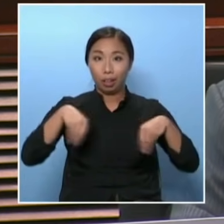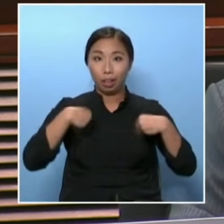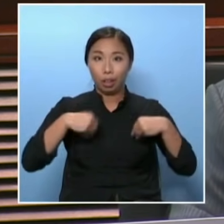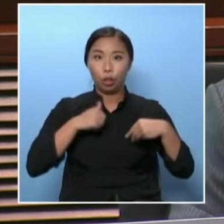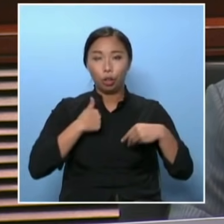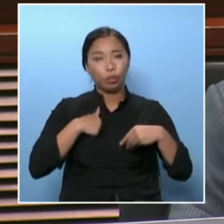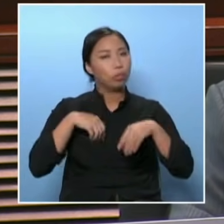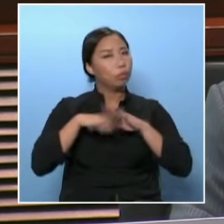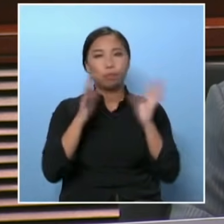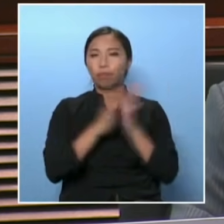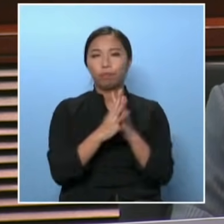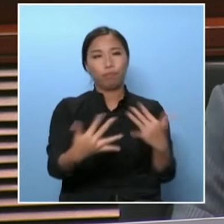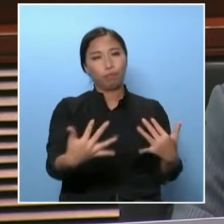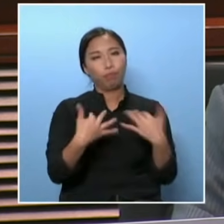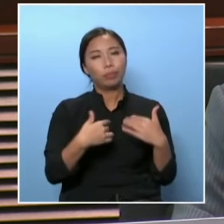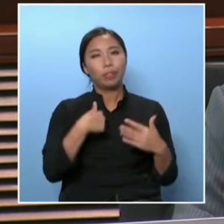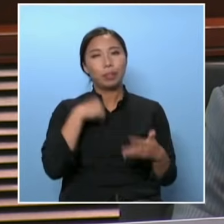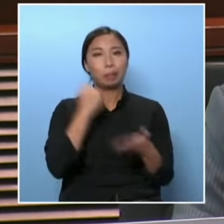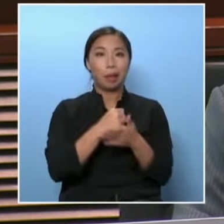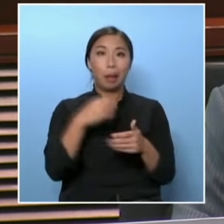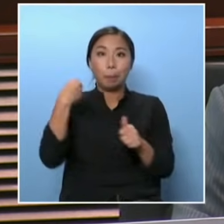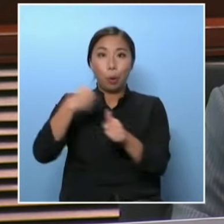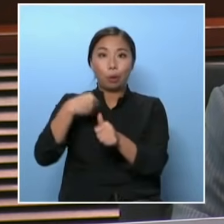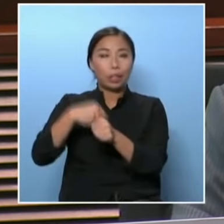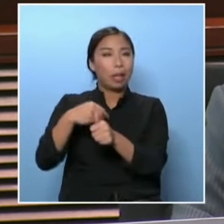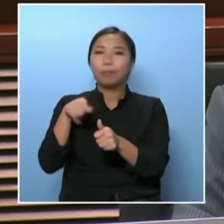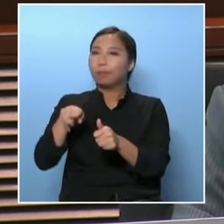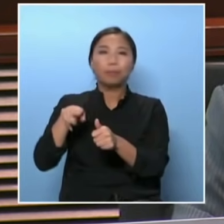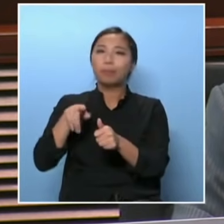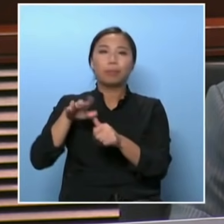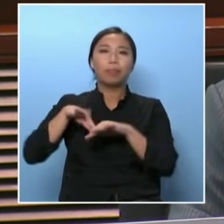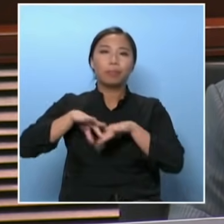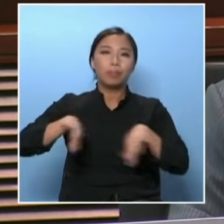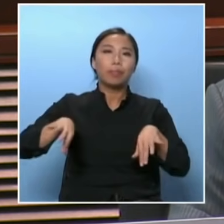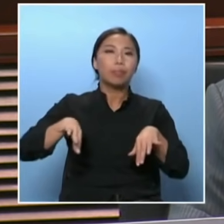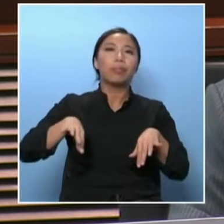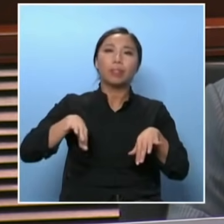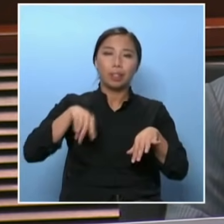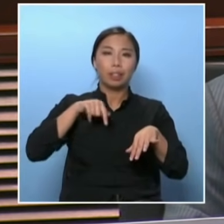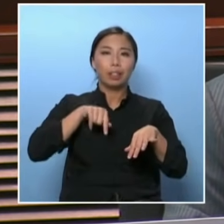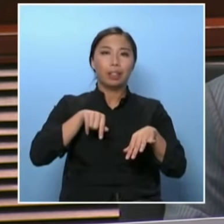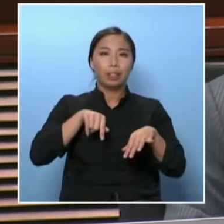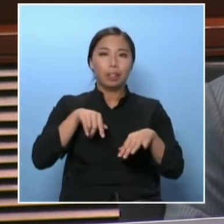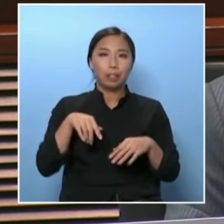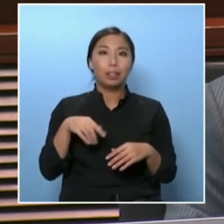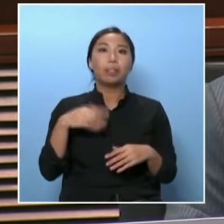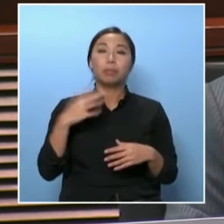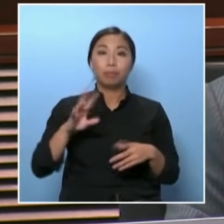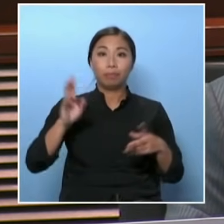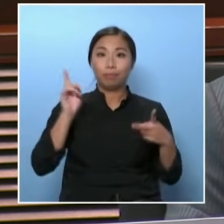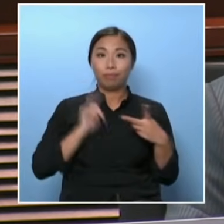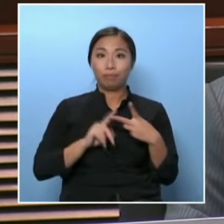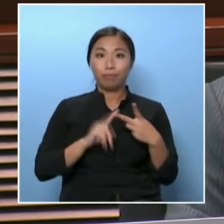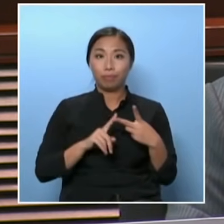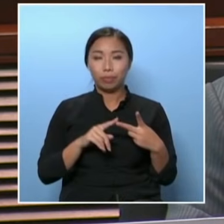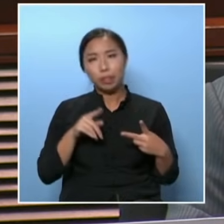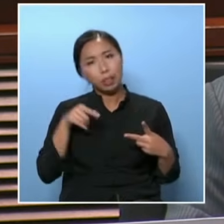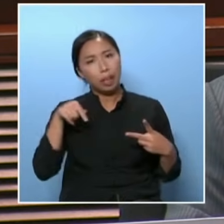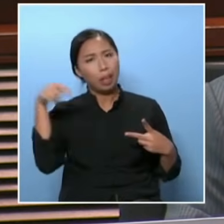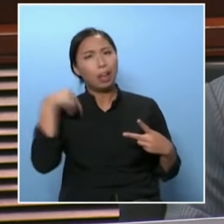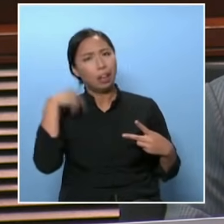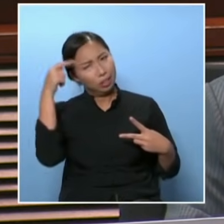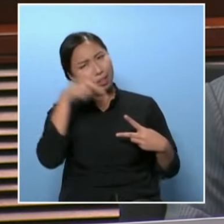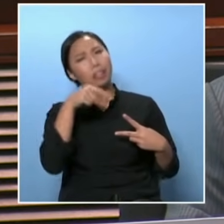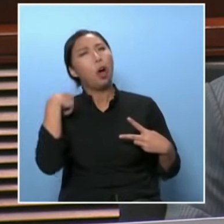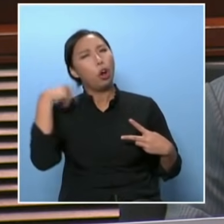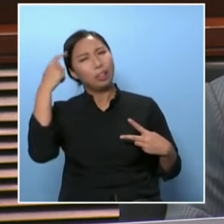都要嚟我呢度註冊嘅。除咗補習社有啲即係唔同嘅條件之外，第二樣嘢咧， 呢點我知道，